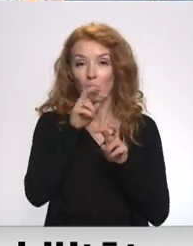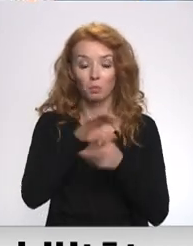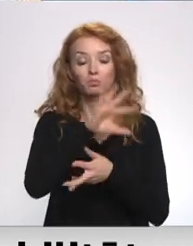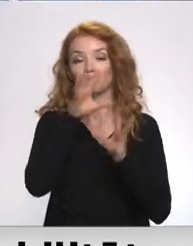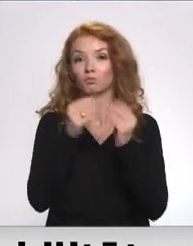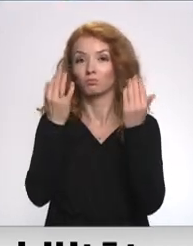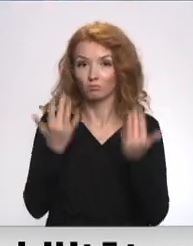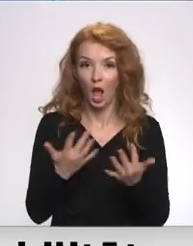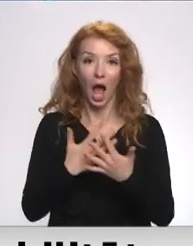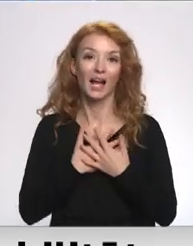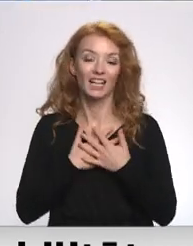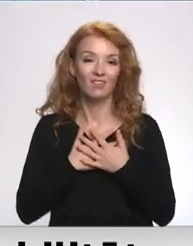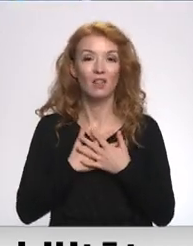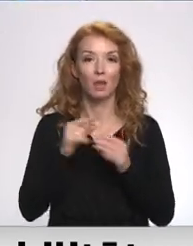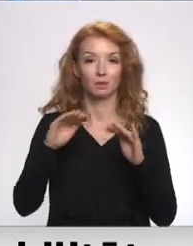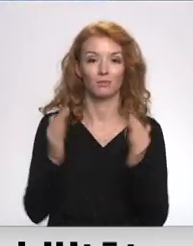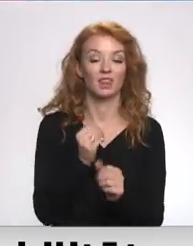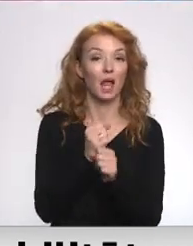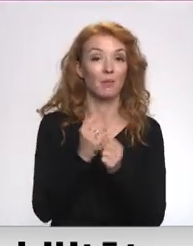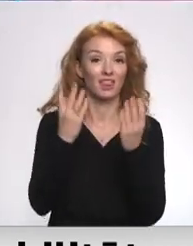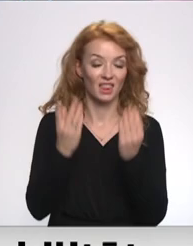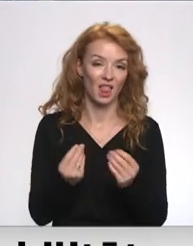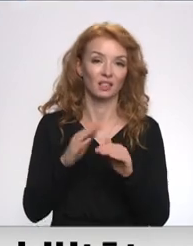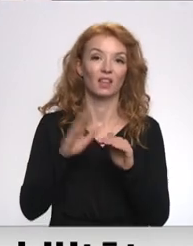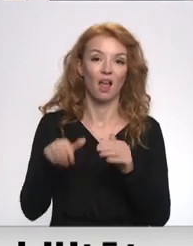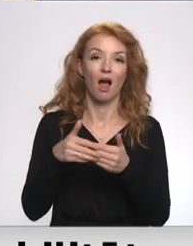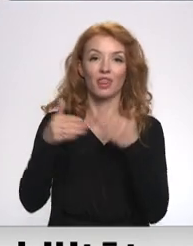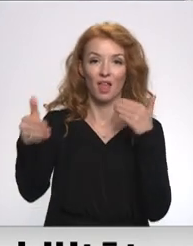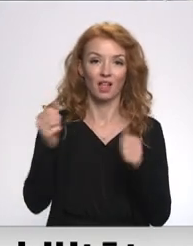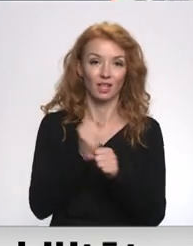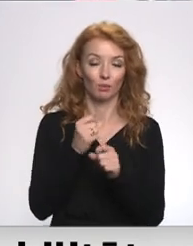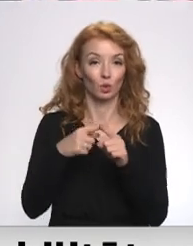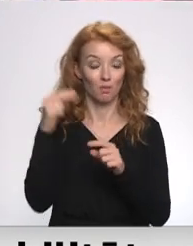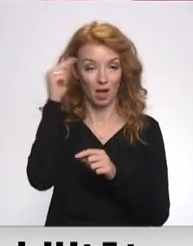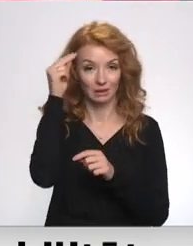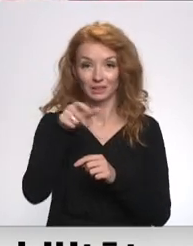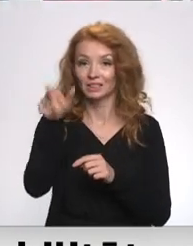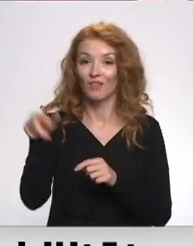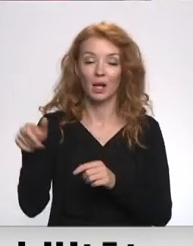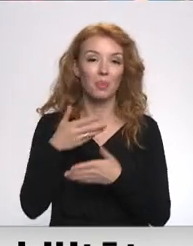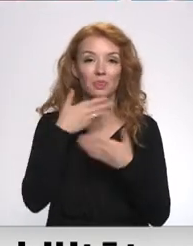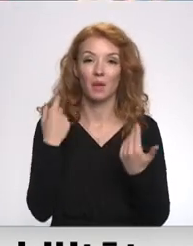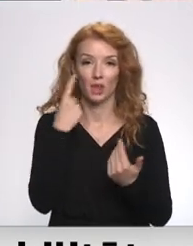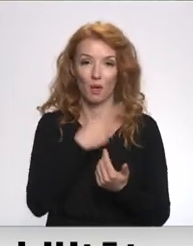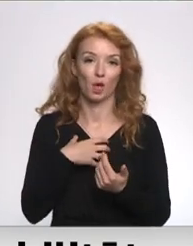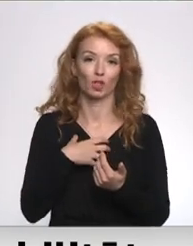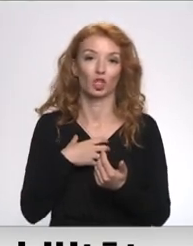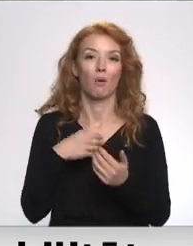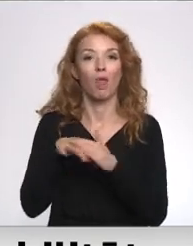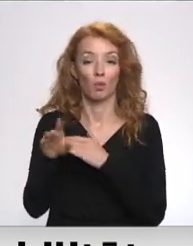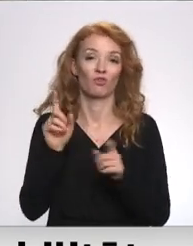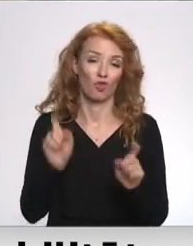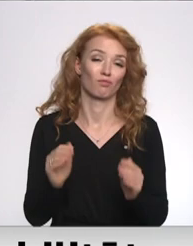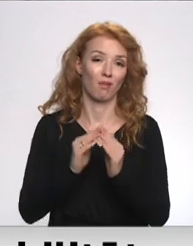ka aktivitāte samazinājusies darba dienās, kas tiek skaidrota ar attālinātu darbu un mācībām. Cilvēkiem nebija nepieciešams atstāt mājas. Bet